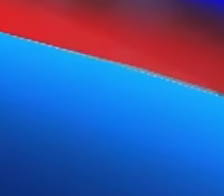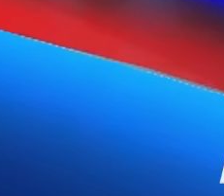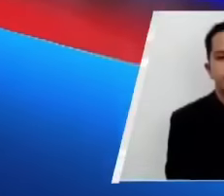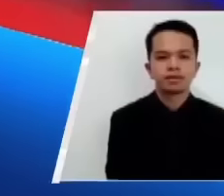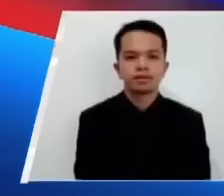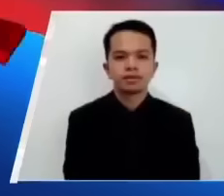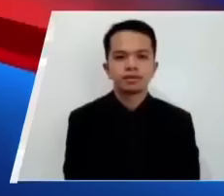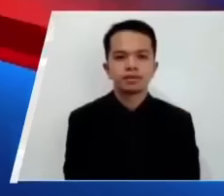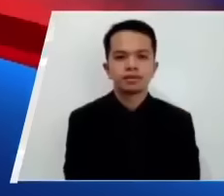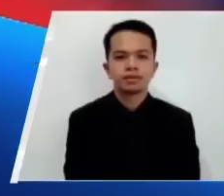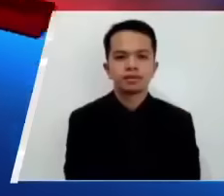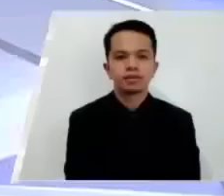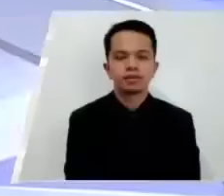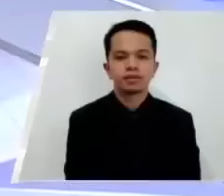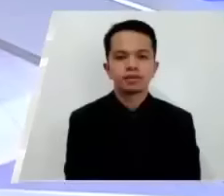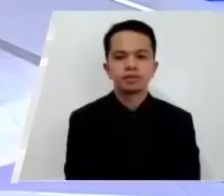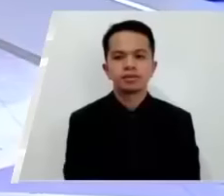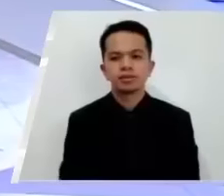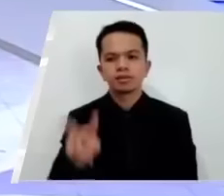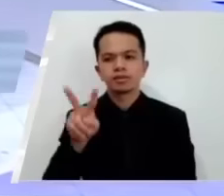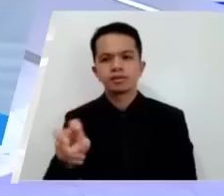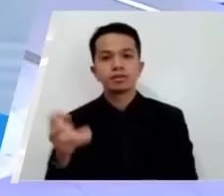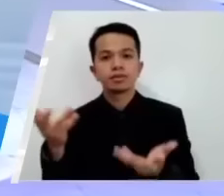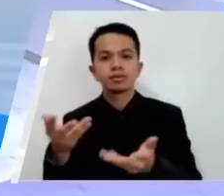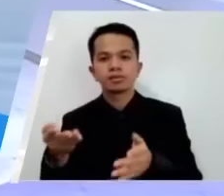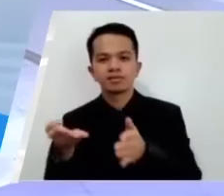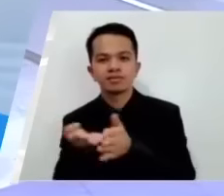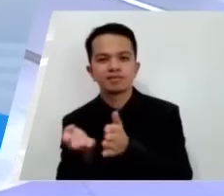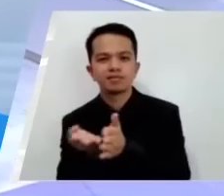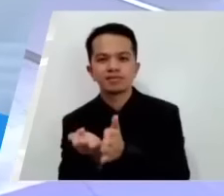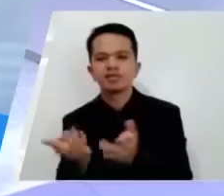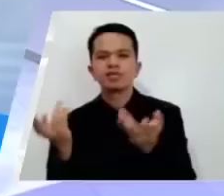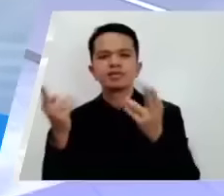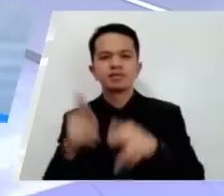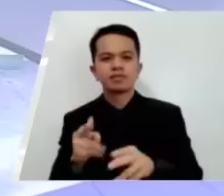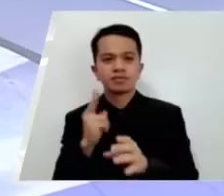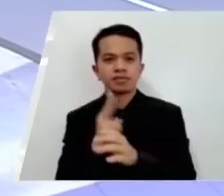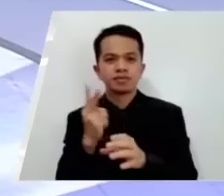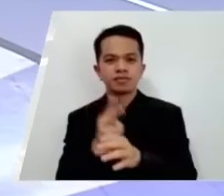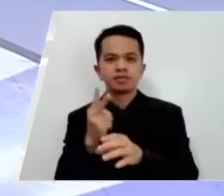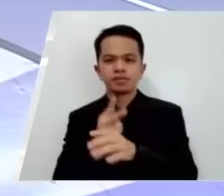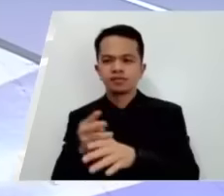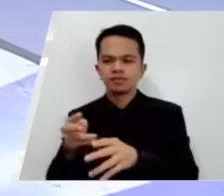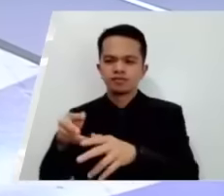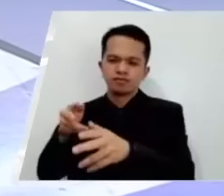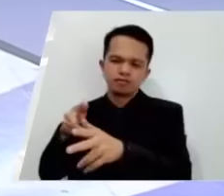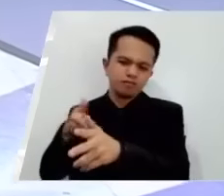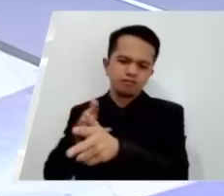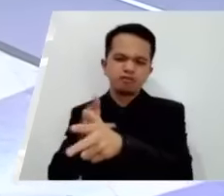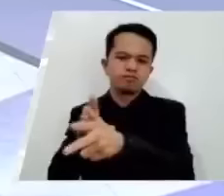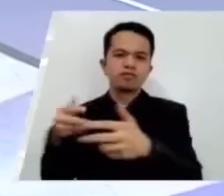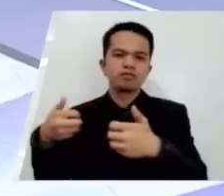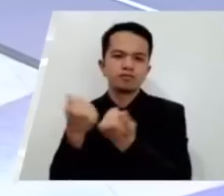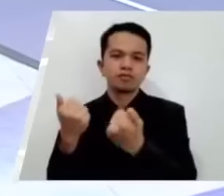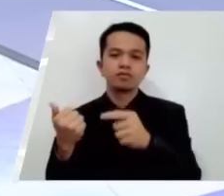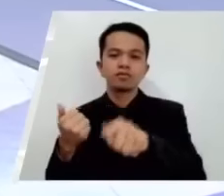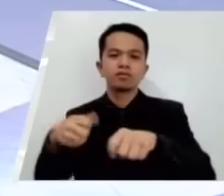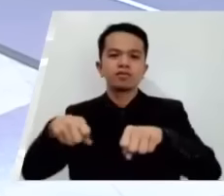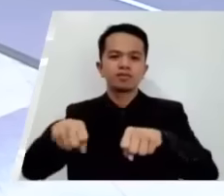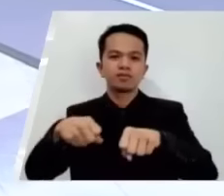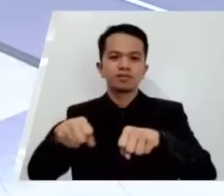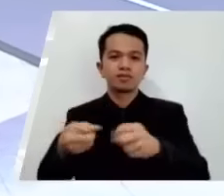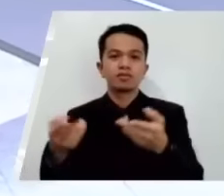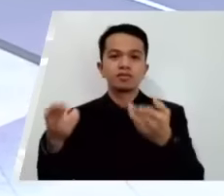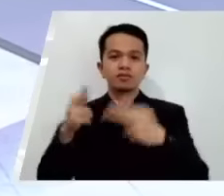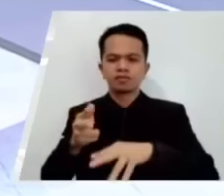Igan, huli kam sa Pasig City ang pagbangga ng van sa isang motorsiklo na nauna nitong nakagitgitan. Kumaripas palayo ang van na nakabangga rin